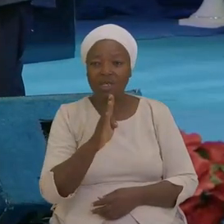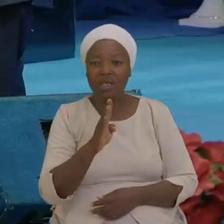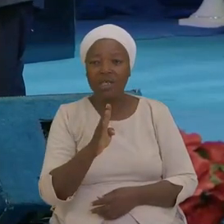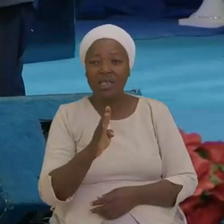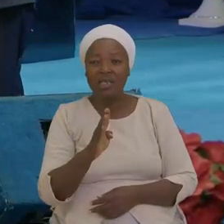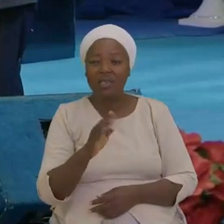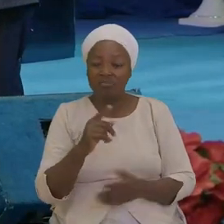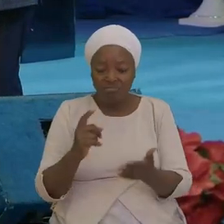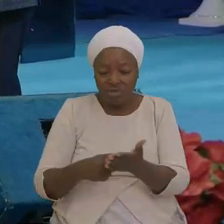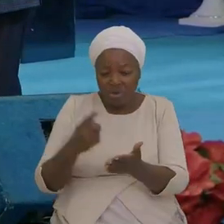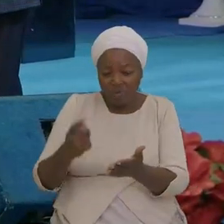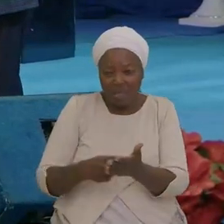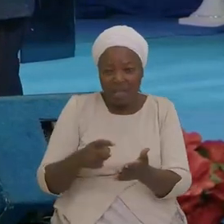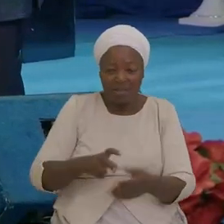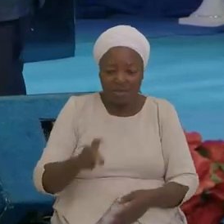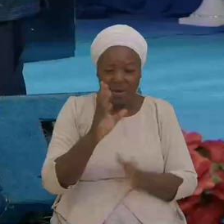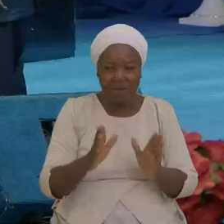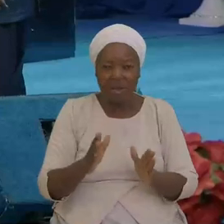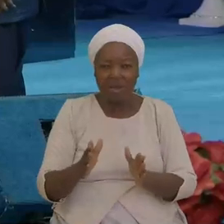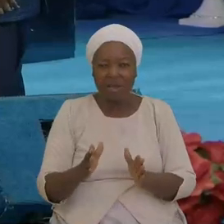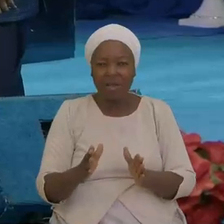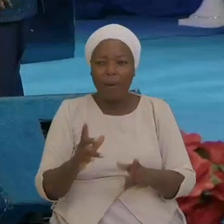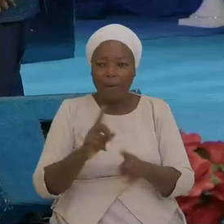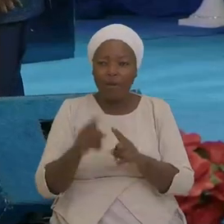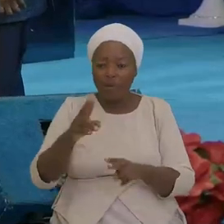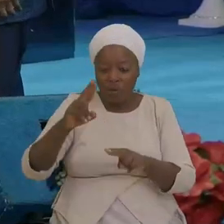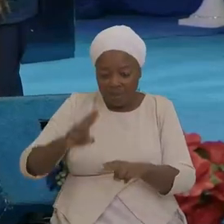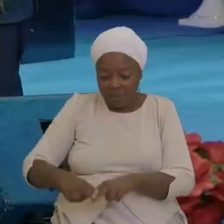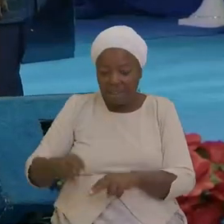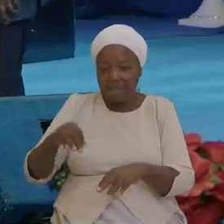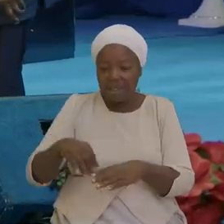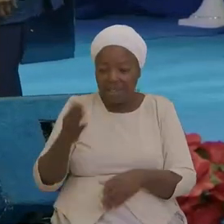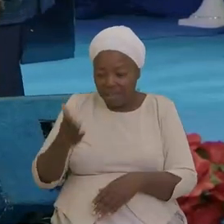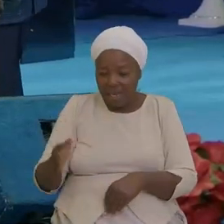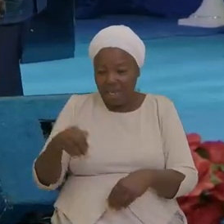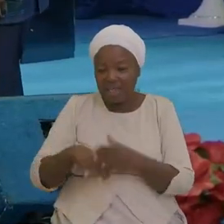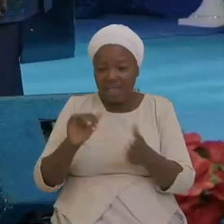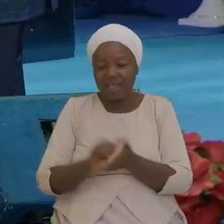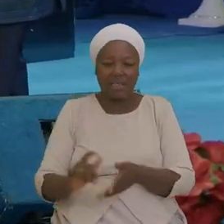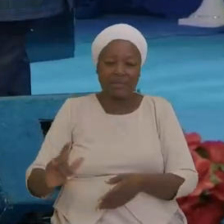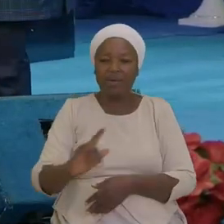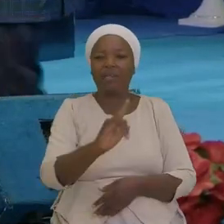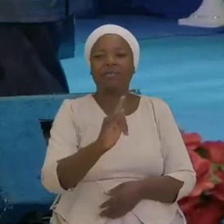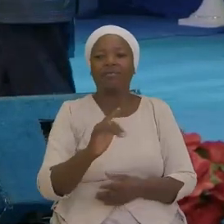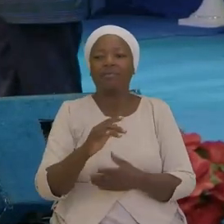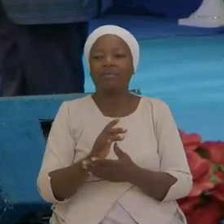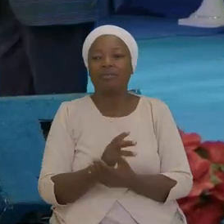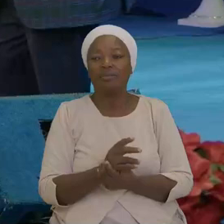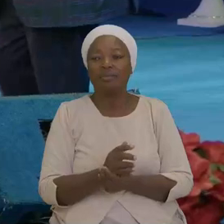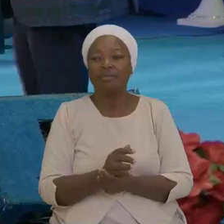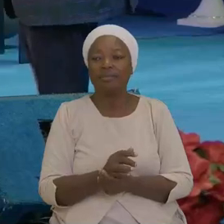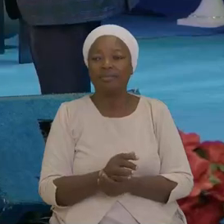Tu ne seras pas un voyageur, un passager occasionnel. Ton siège est